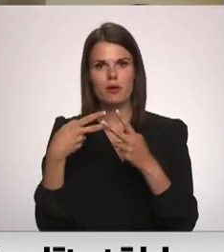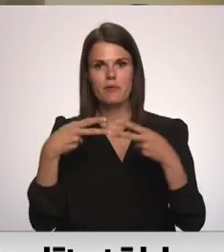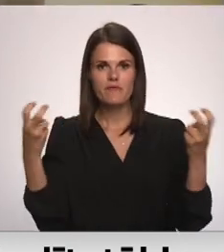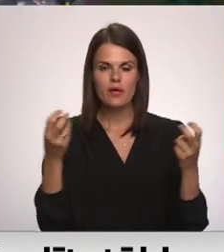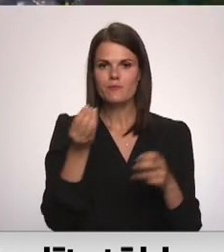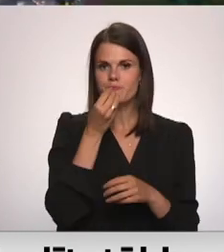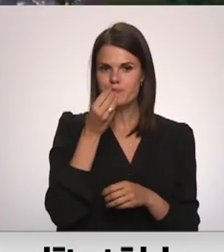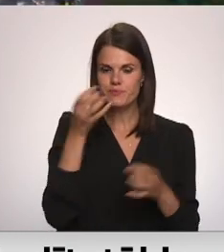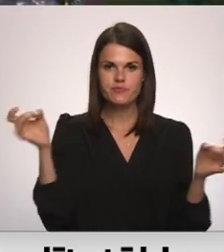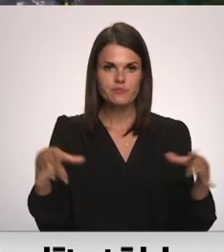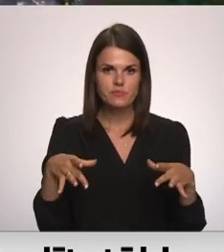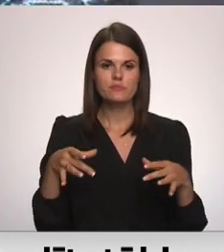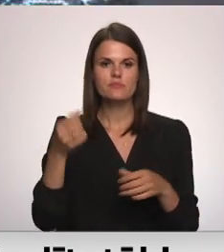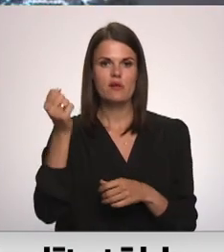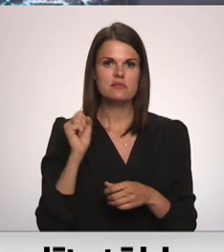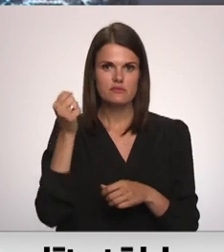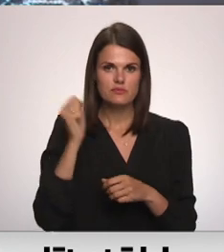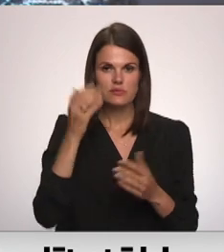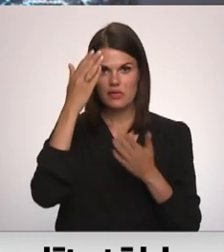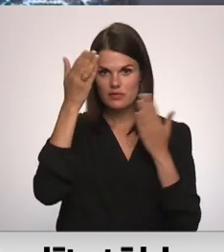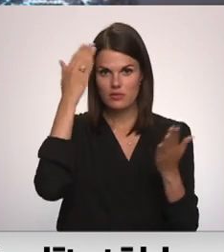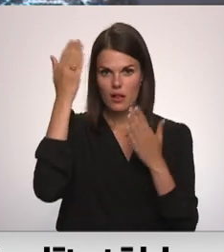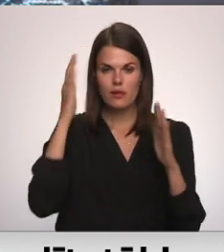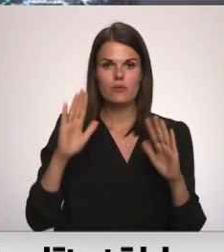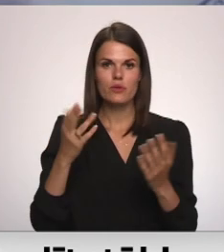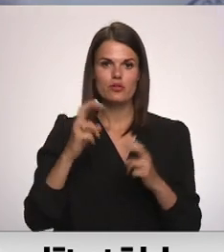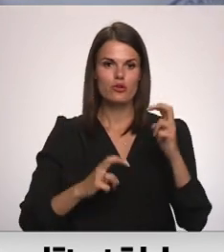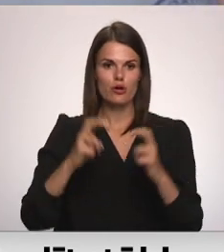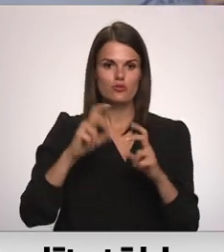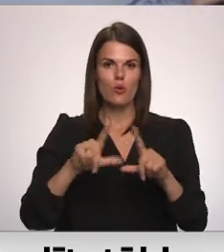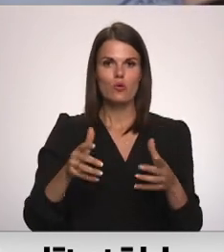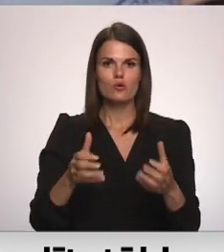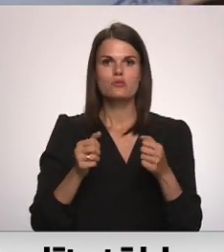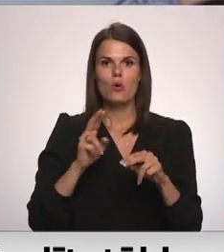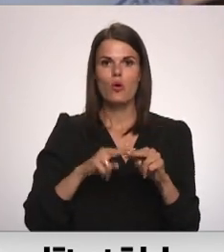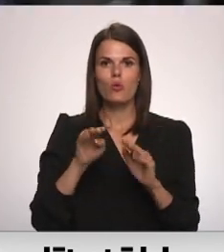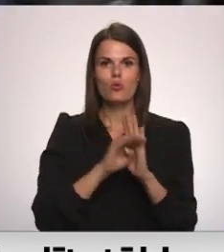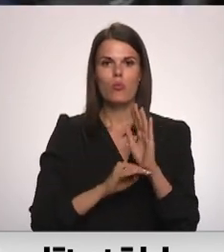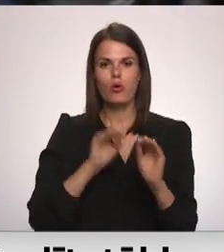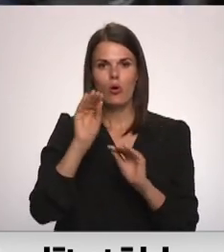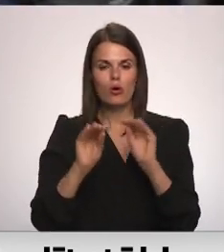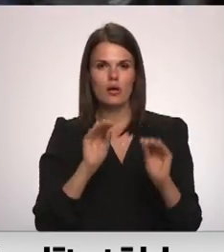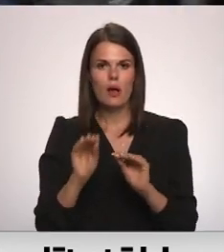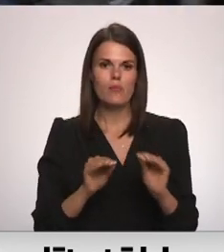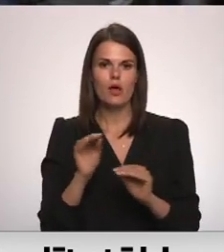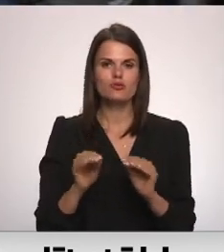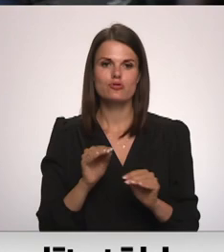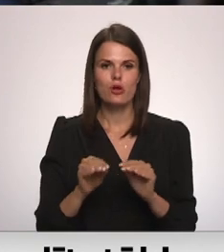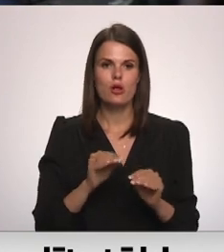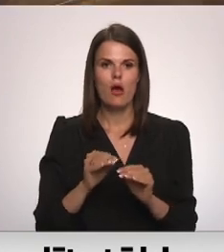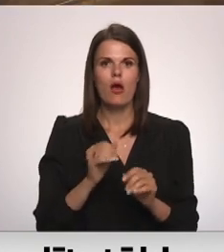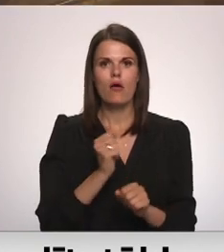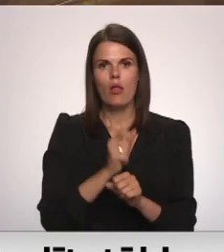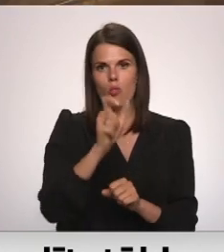izmitināšana un ēdināšana, azartspēles izklaides. Bet ražošanas uzņēmumos un programmēšanā nodarbināto skaits